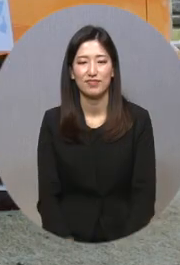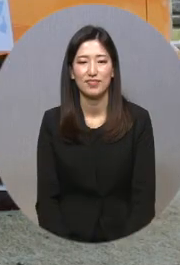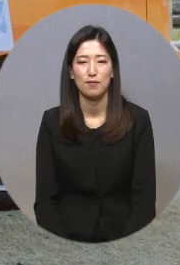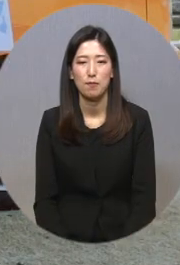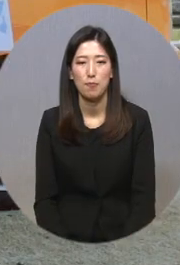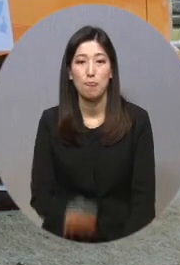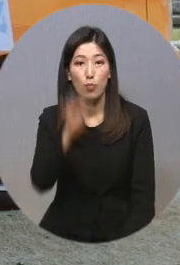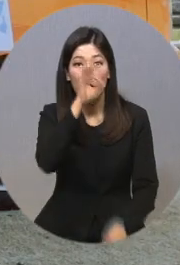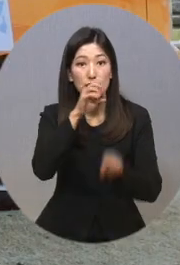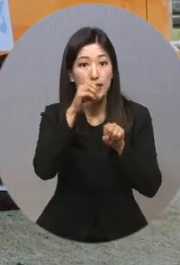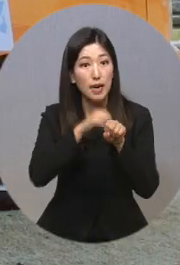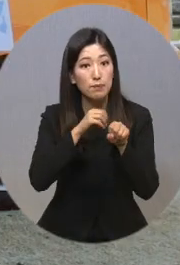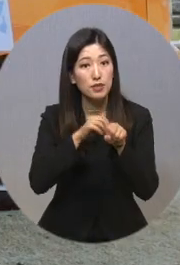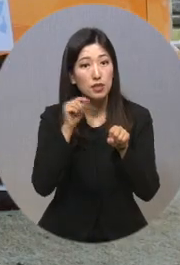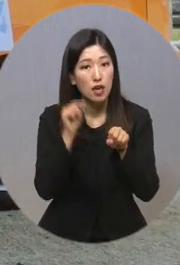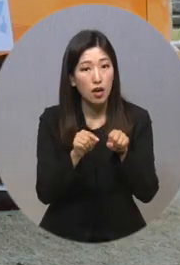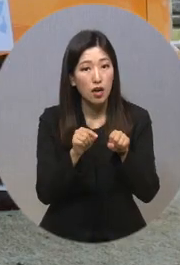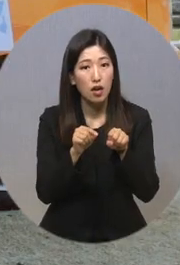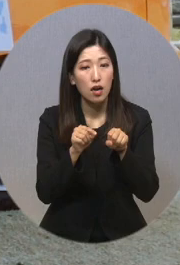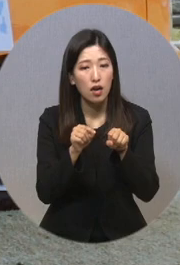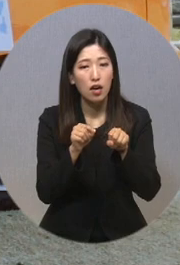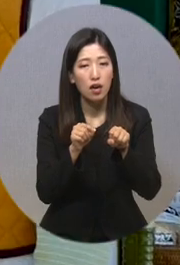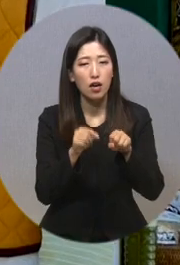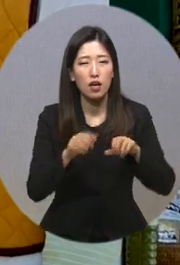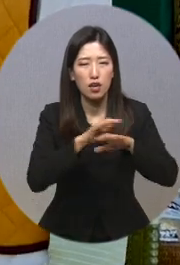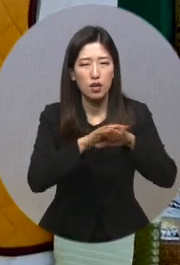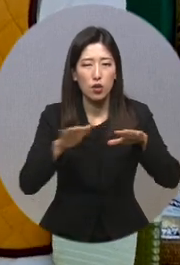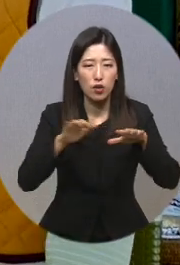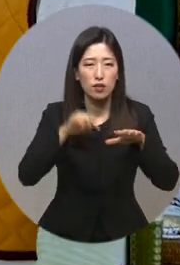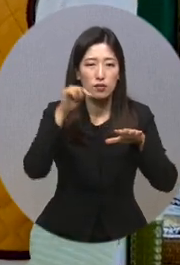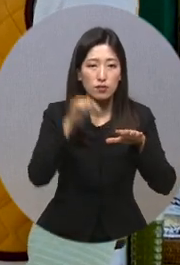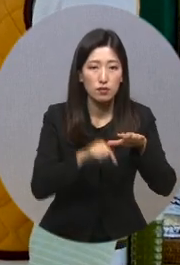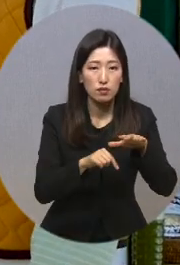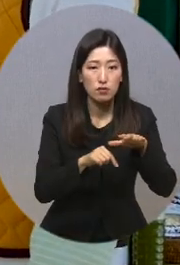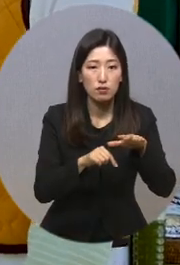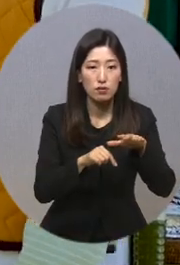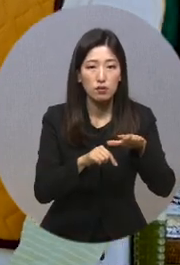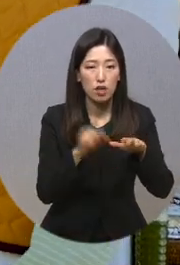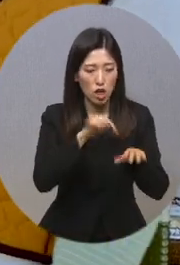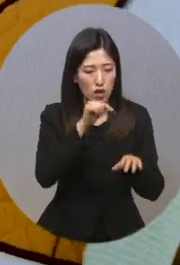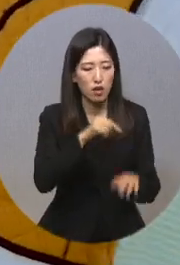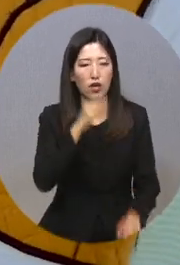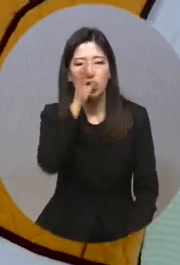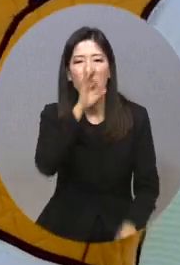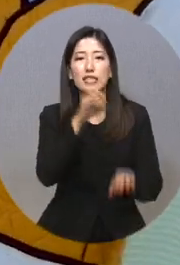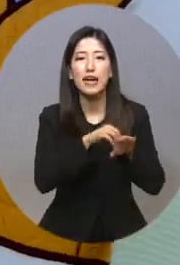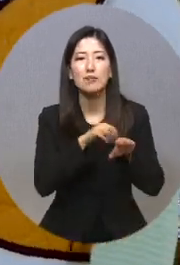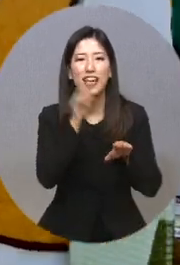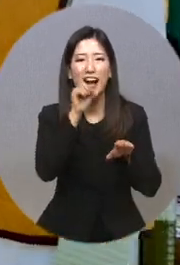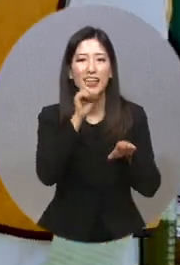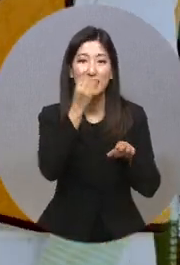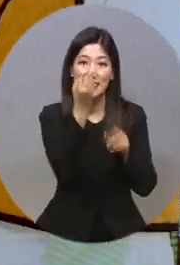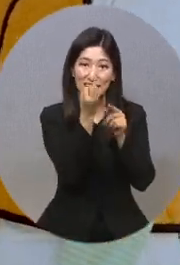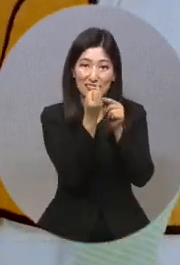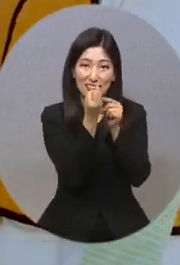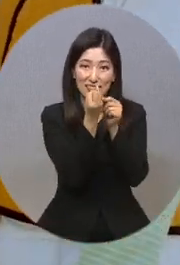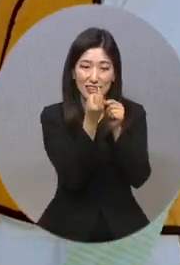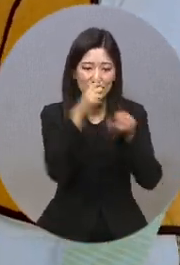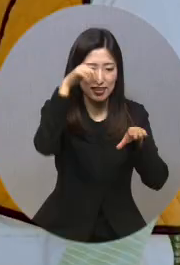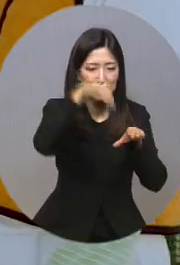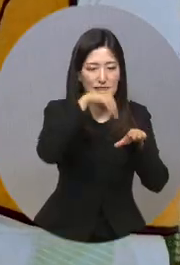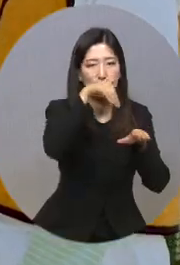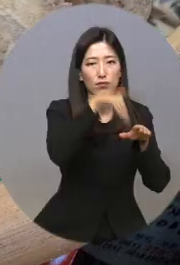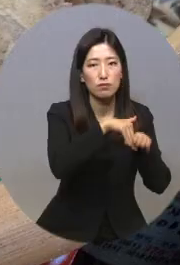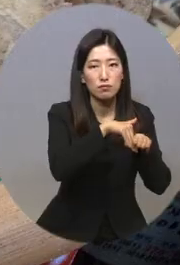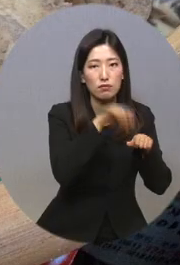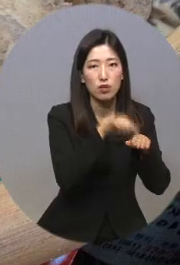돼지 감자가 이 드롭을 만들어서 여기다 심는데 살 때 보면 여가 있어요. 옆집까지 예. 그래서 엉뚱한 데가 있다 해갖고